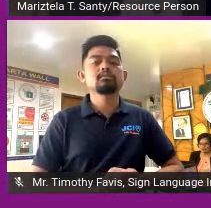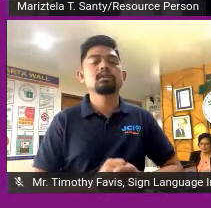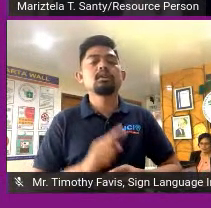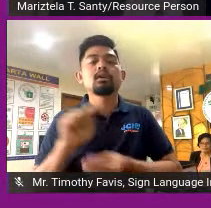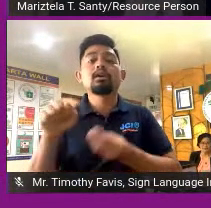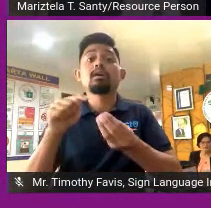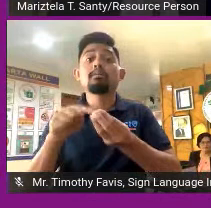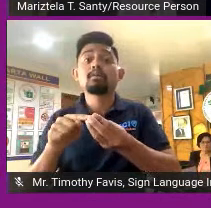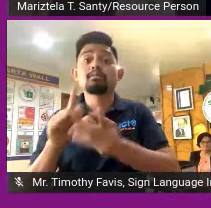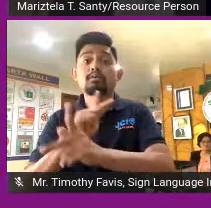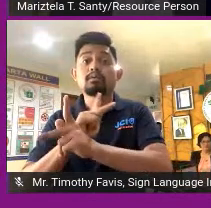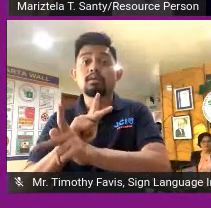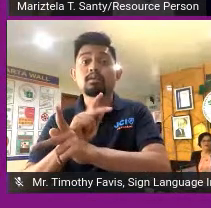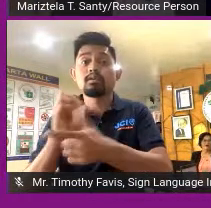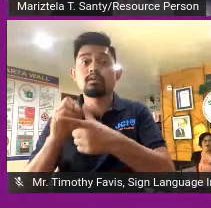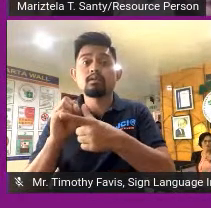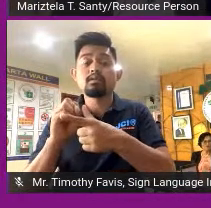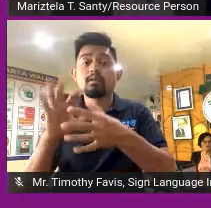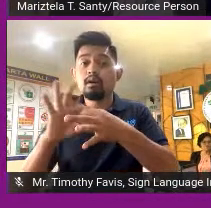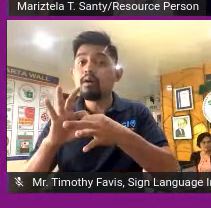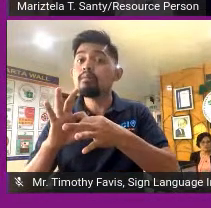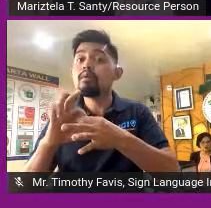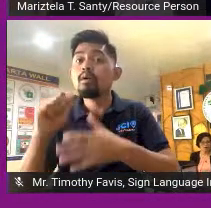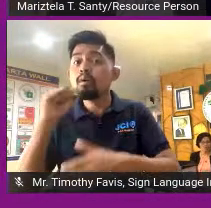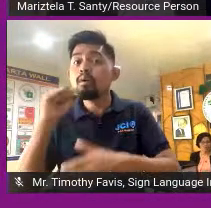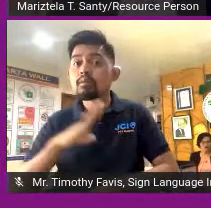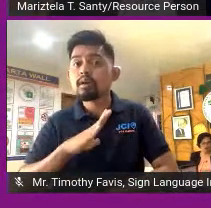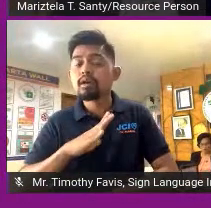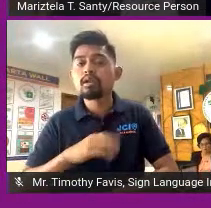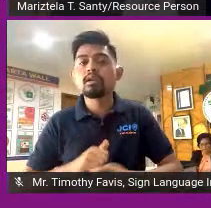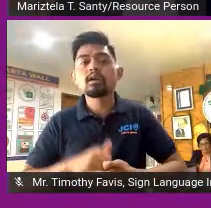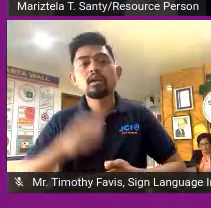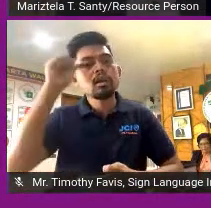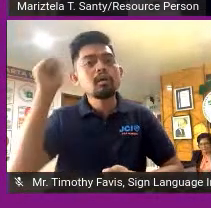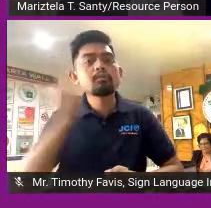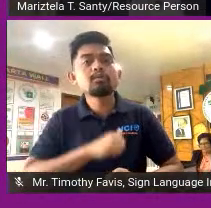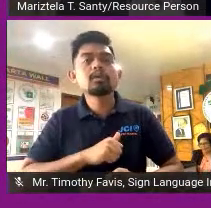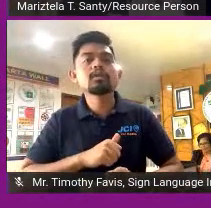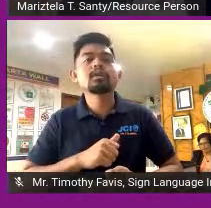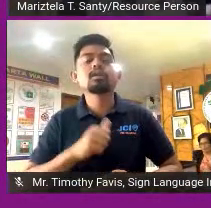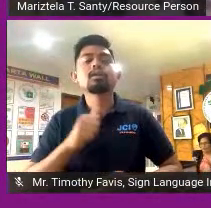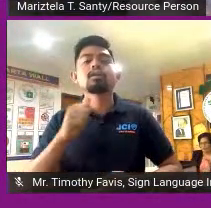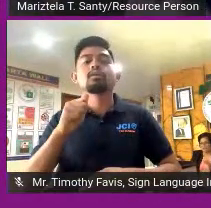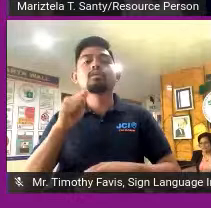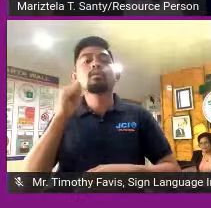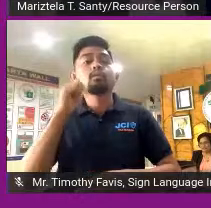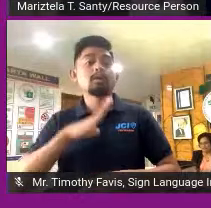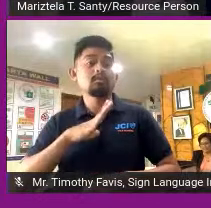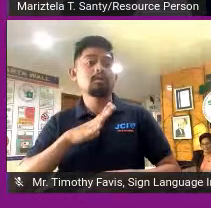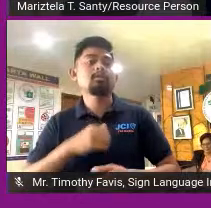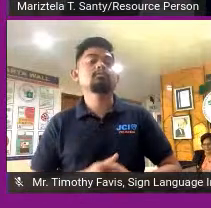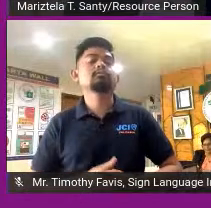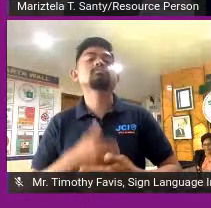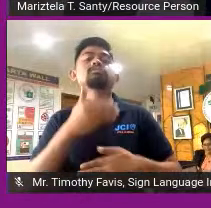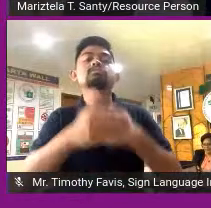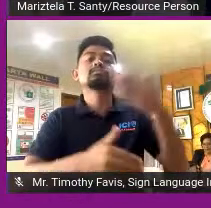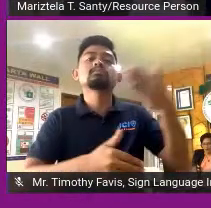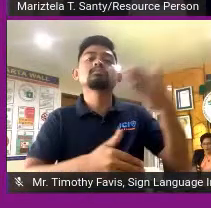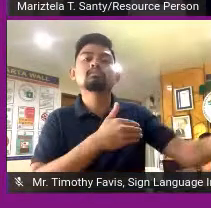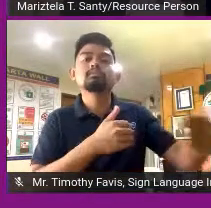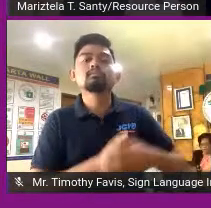protector ng women. They are abusers of women. Ano po? Titingnan natin yung mga